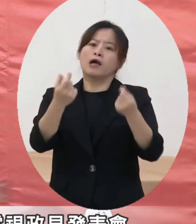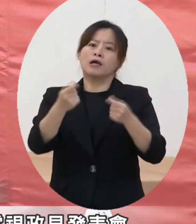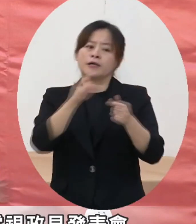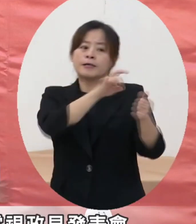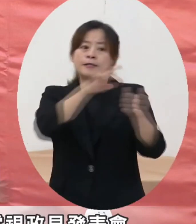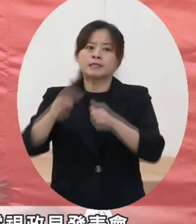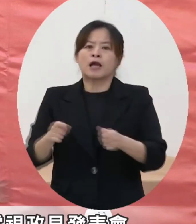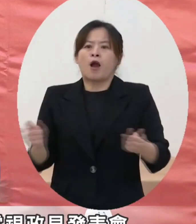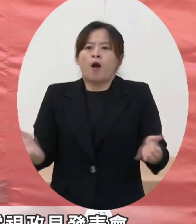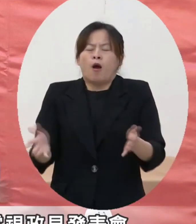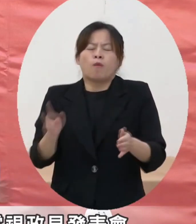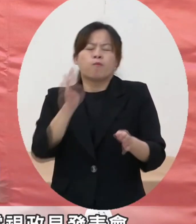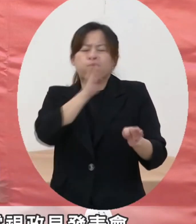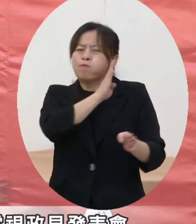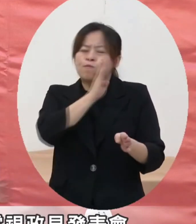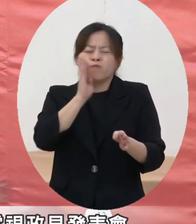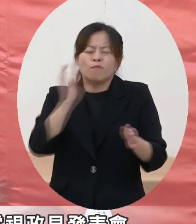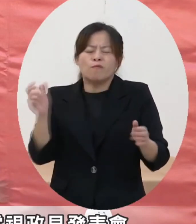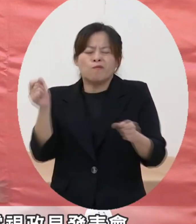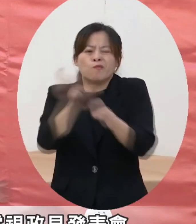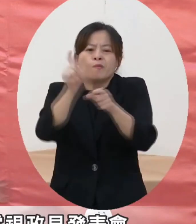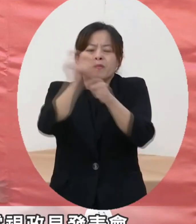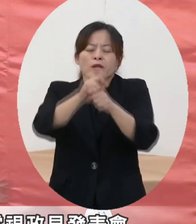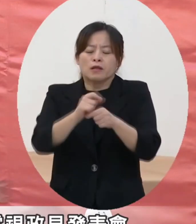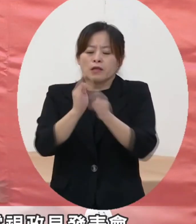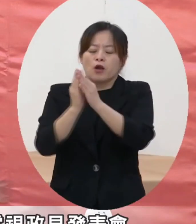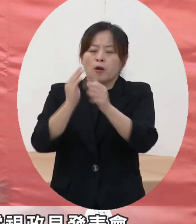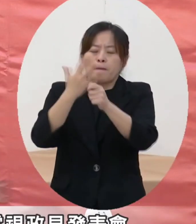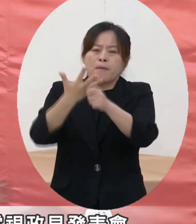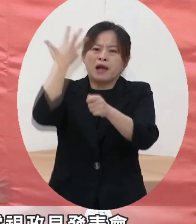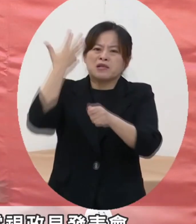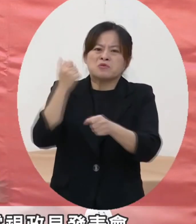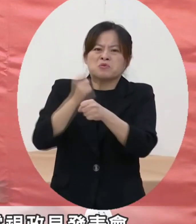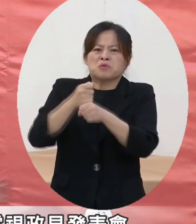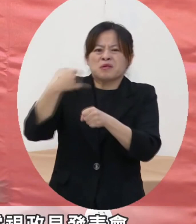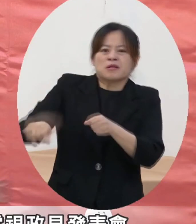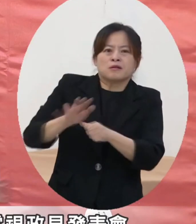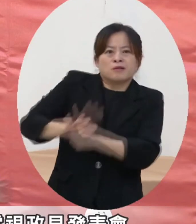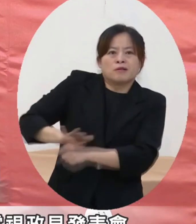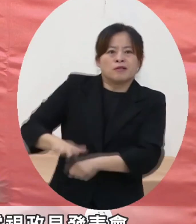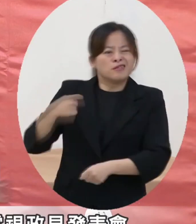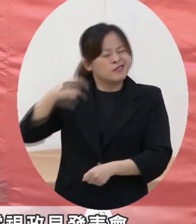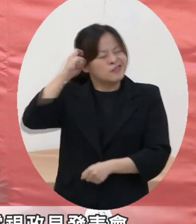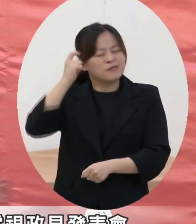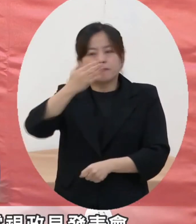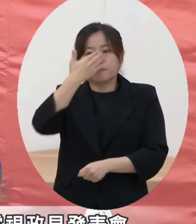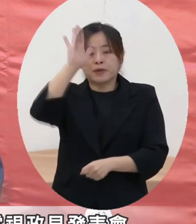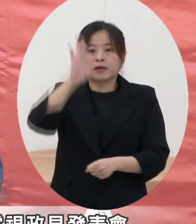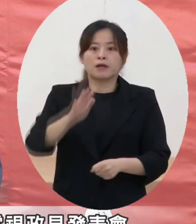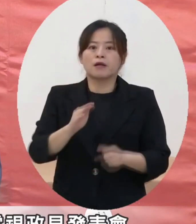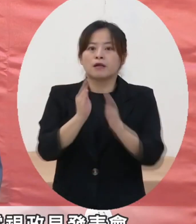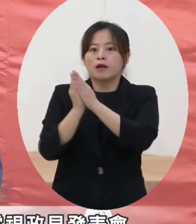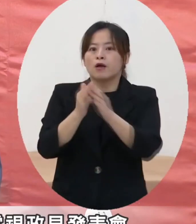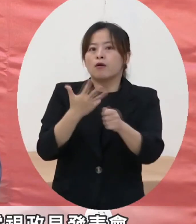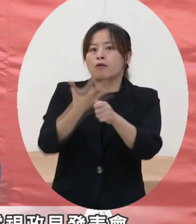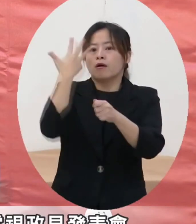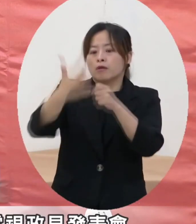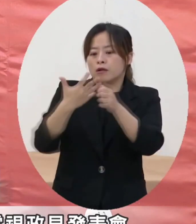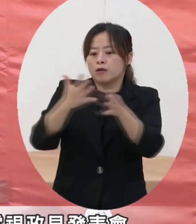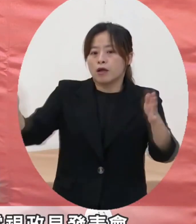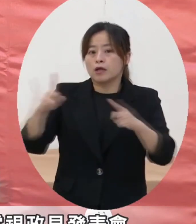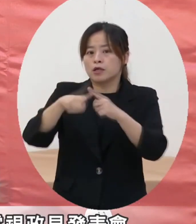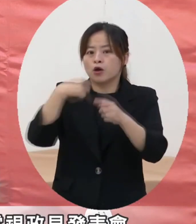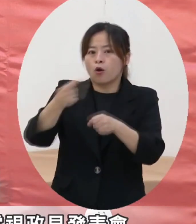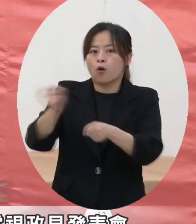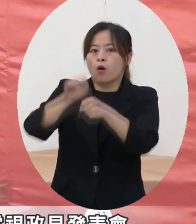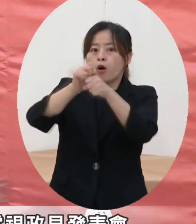利用造谣抹黑桃园过去8年的进步事实，想要赢得胜选。桃园过去8年人口成